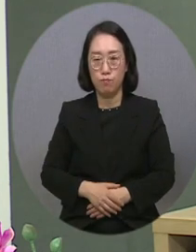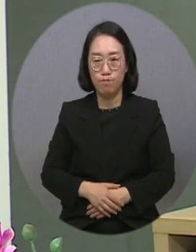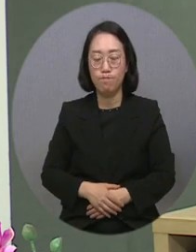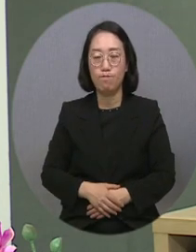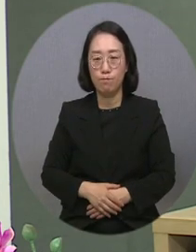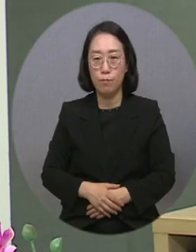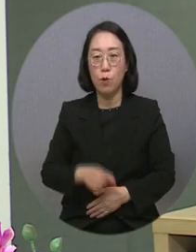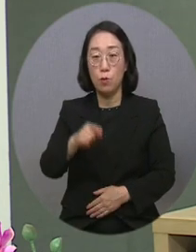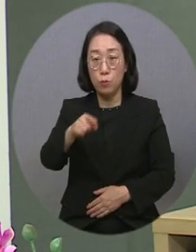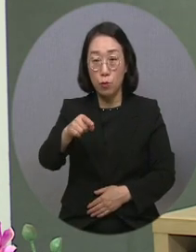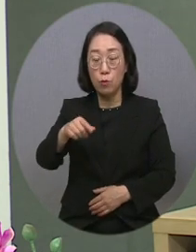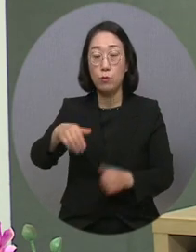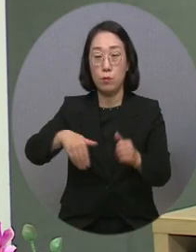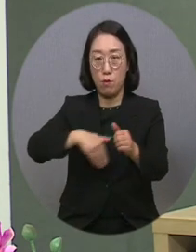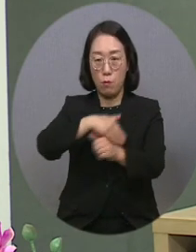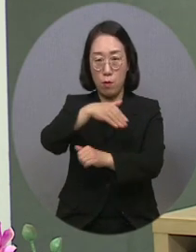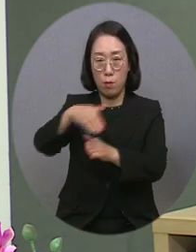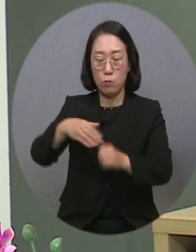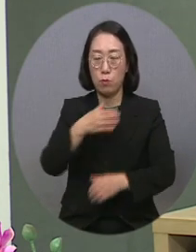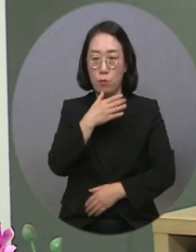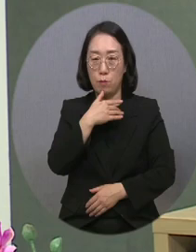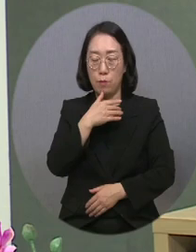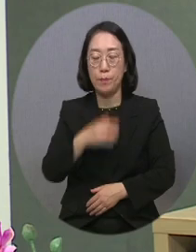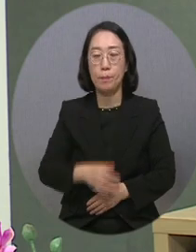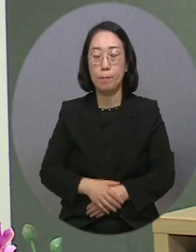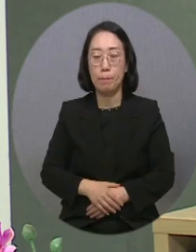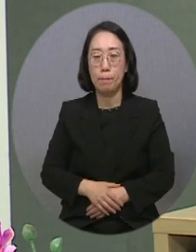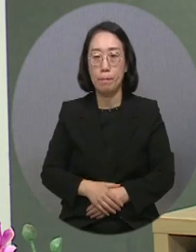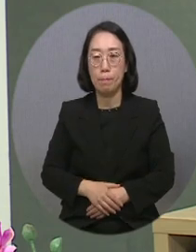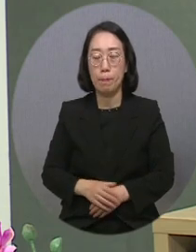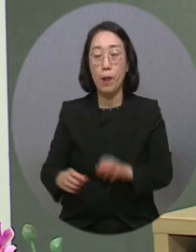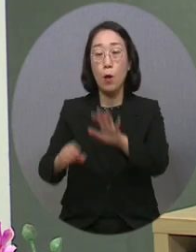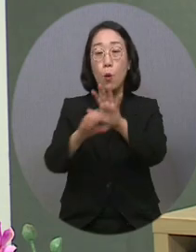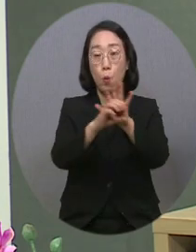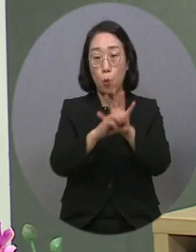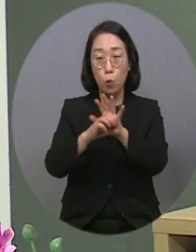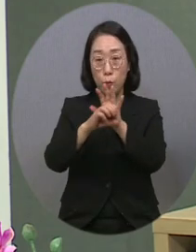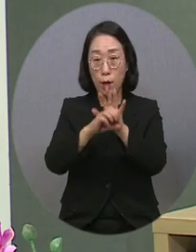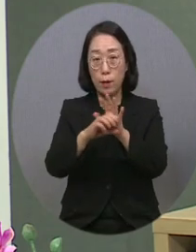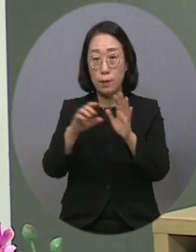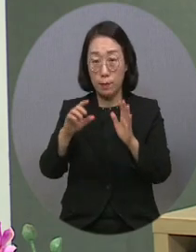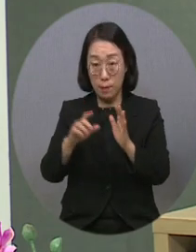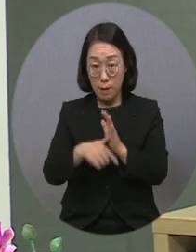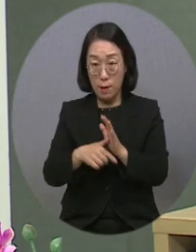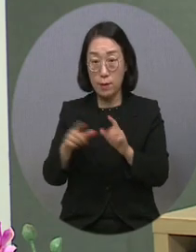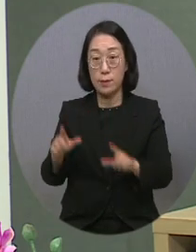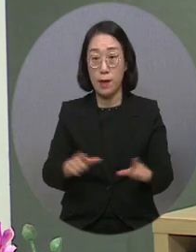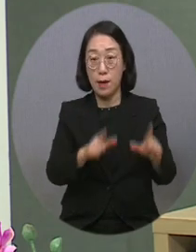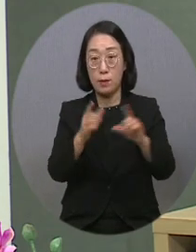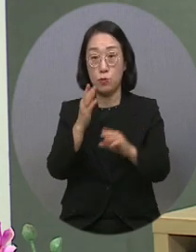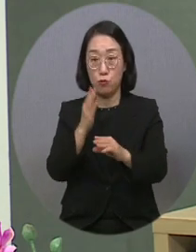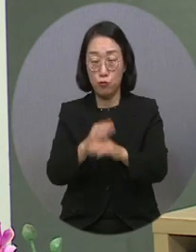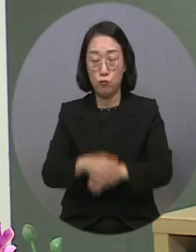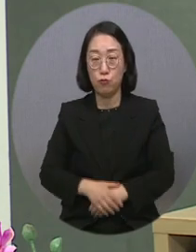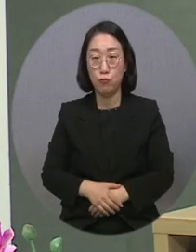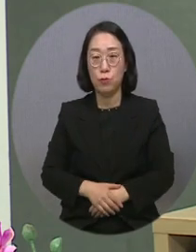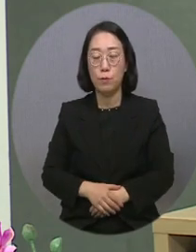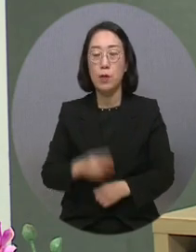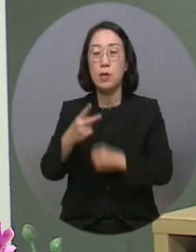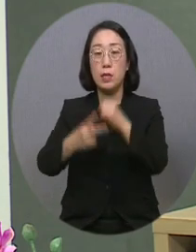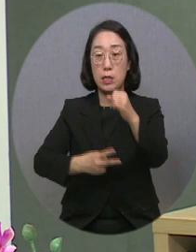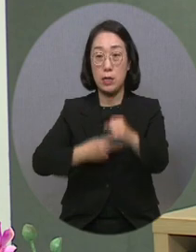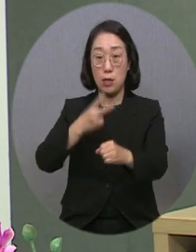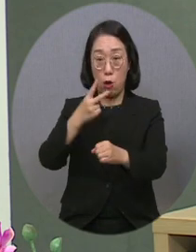그런 상황에서 그러면 지금 저희가 코로나 시대에 살고 있잖아요. 예. 벌써 이제 해수로